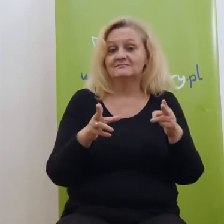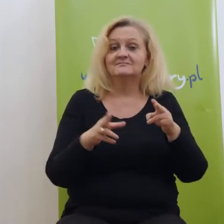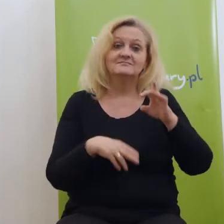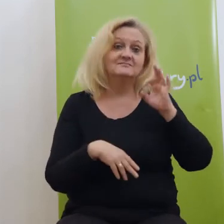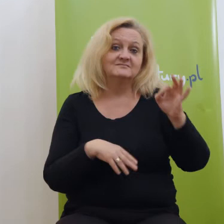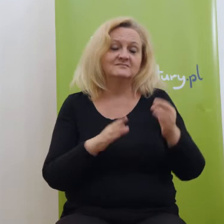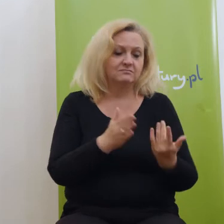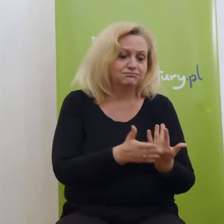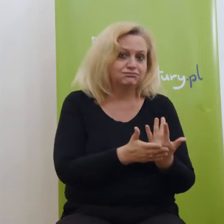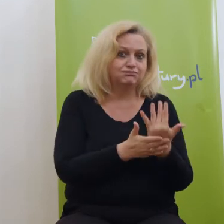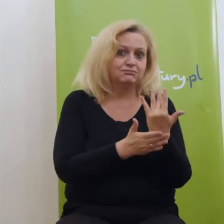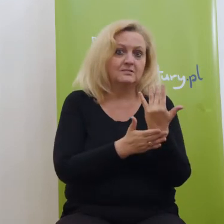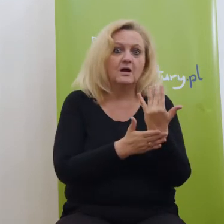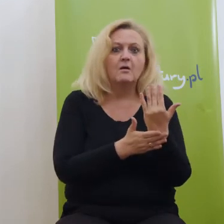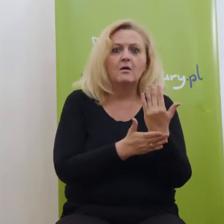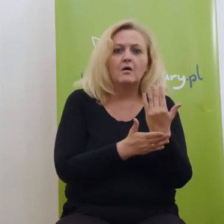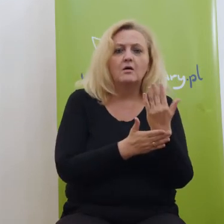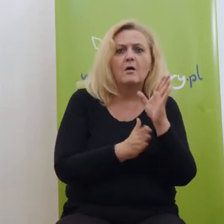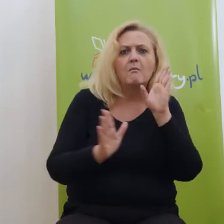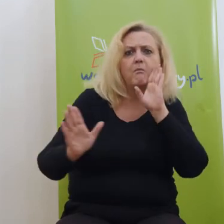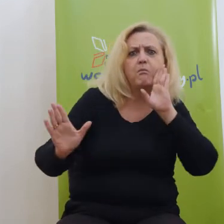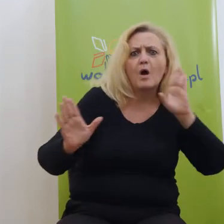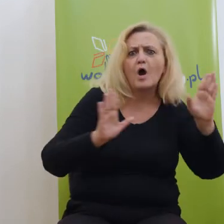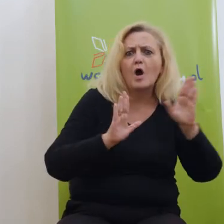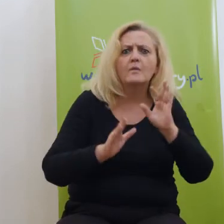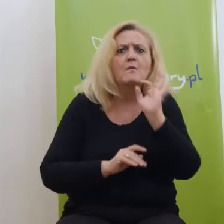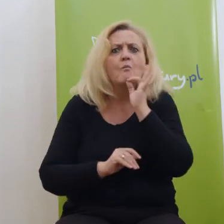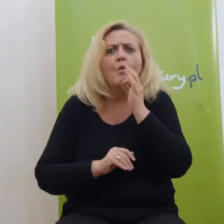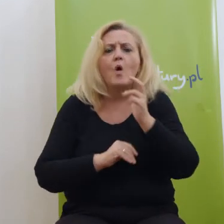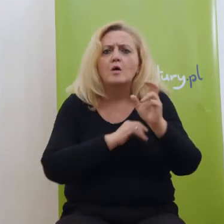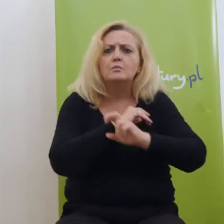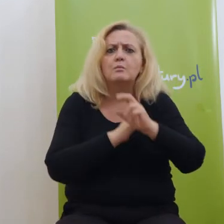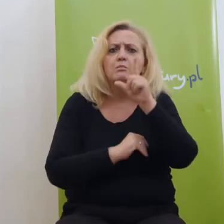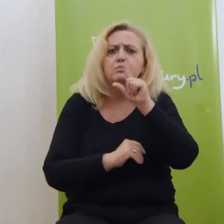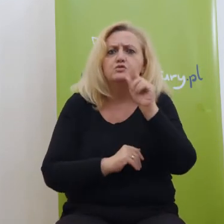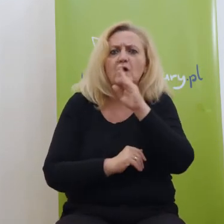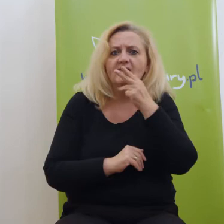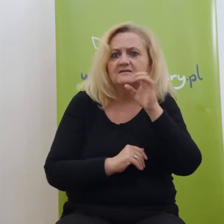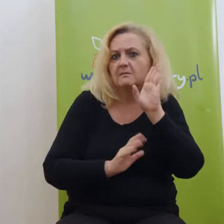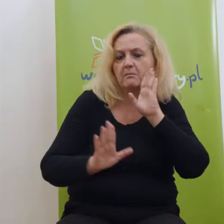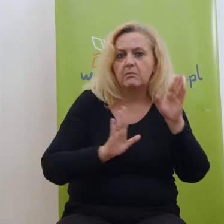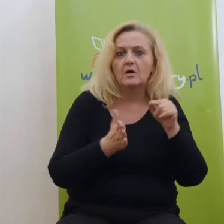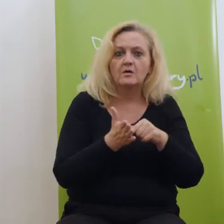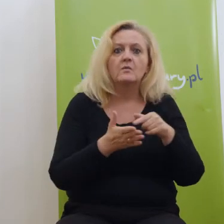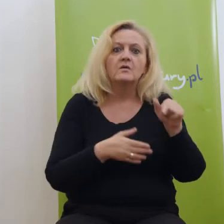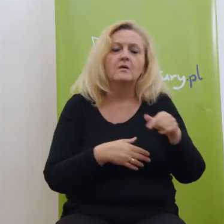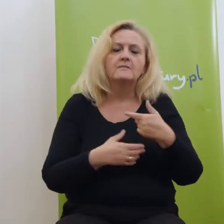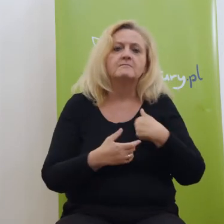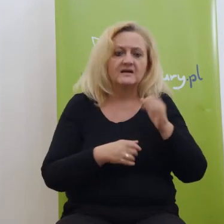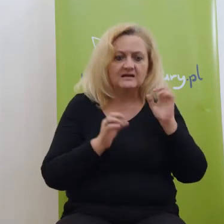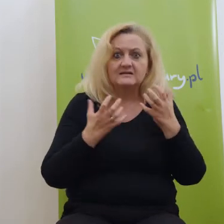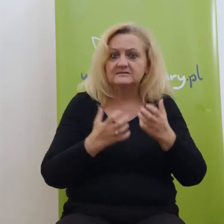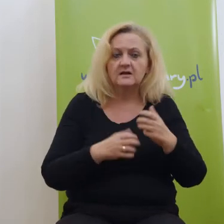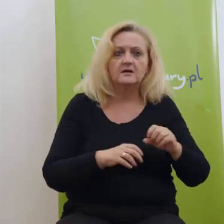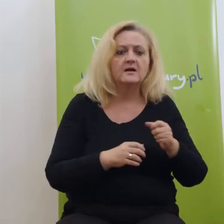swojego wzrostu do złudzenia przypomina młodą pszenicę i bardzo trudno go było odróżnić, dlatego wymyślono jakieś tam herbicydy, żeby go wytruć, bo